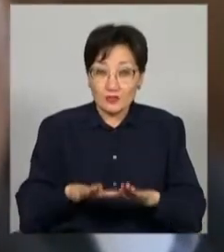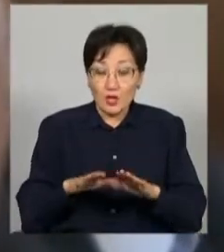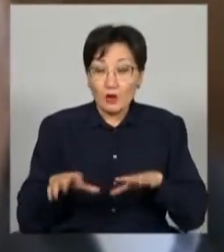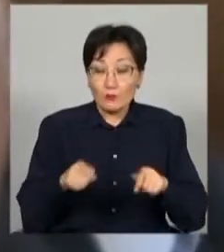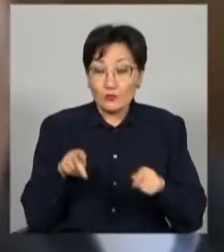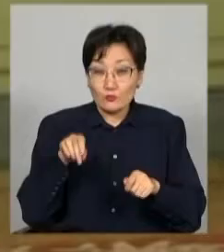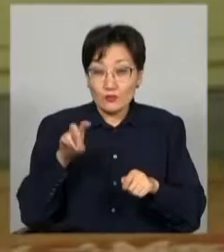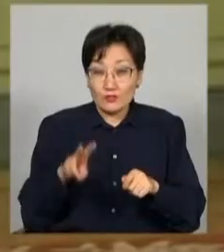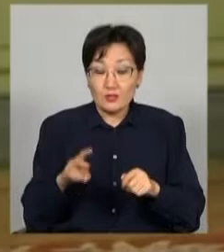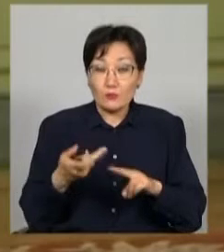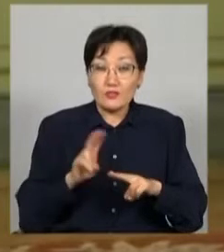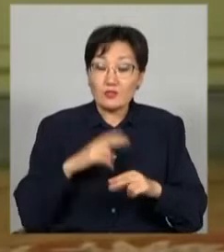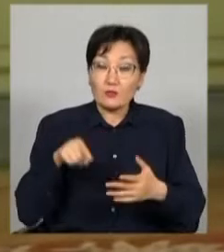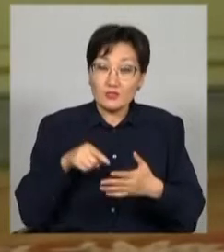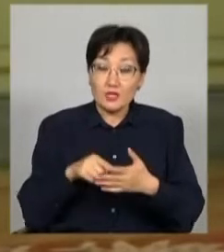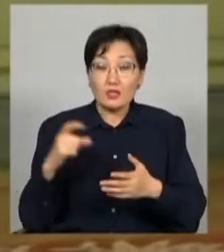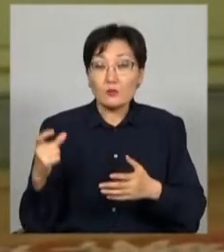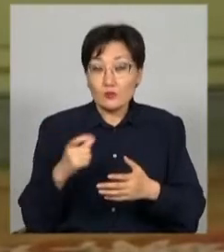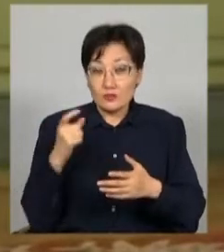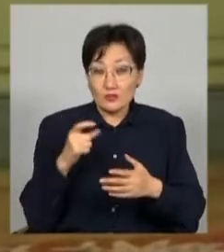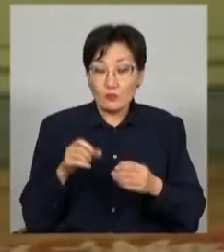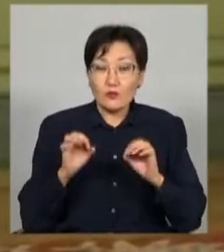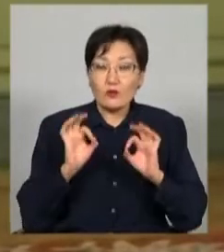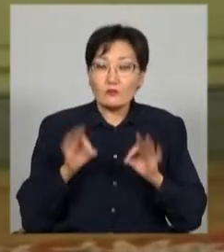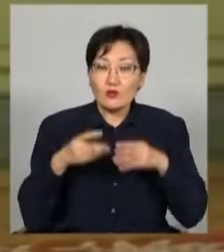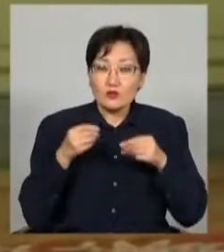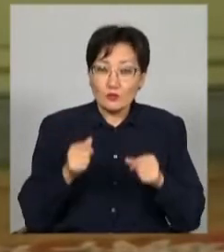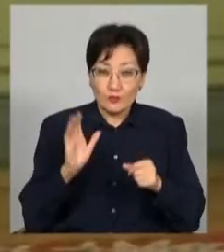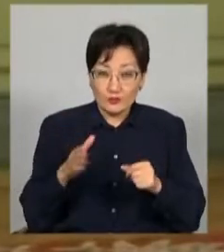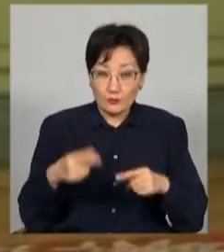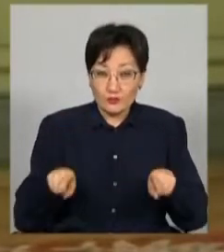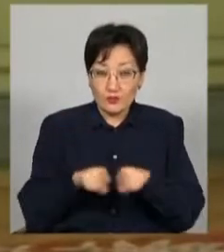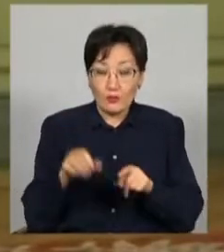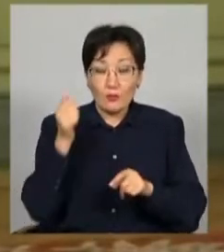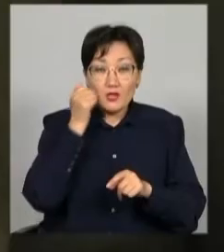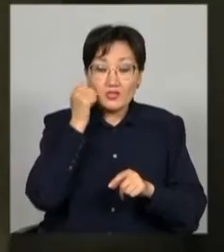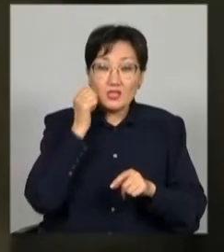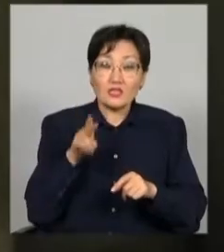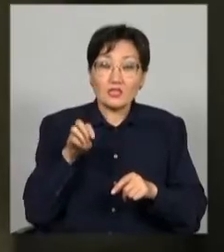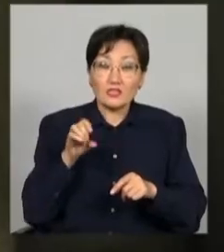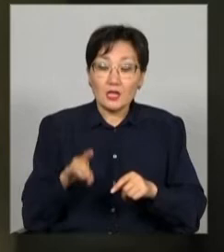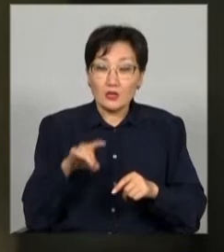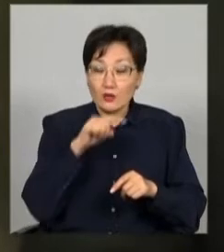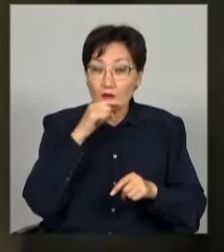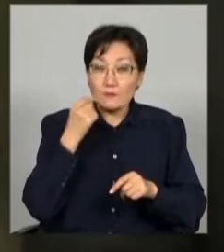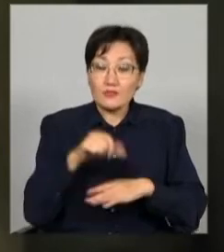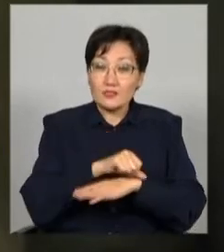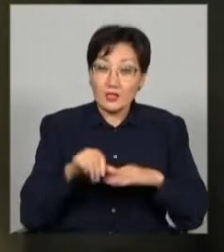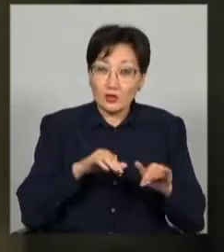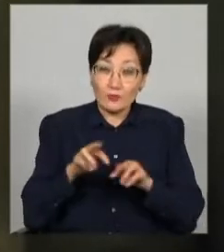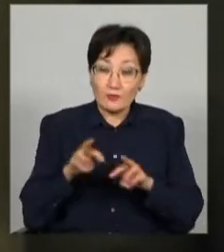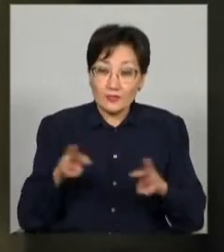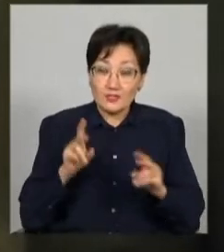Президент Владимир Путин аталған мәселе экономикаға оң әсерін тигізеді дейді. Сондай-ақ Мәскеуде Катар мен Ресейдің сыртқы істер